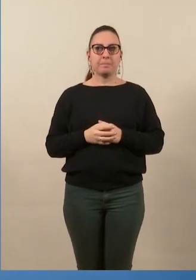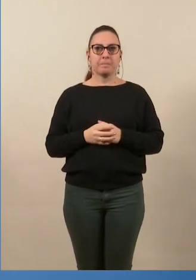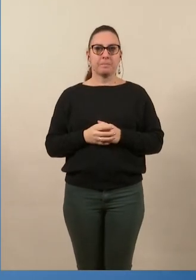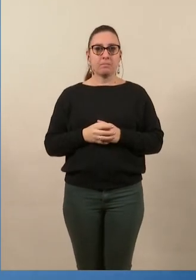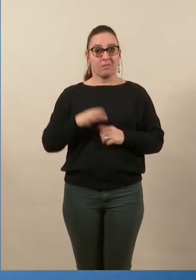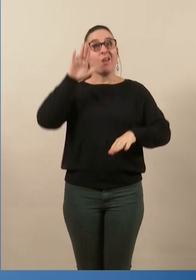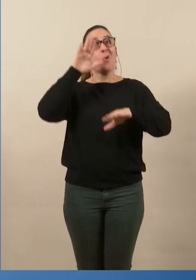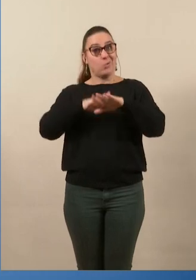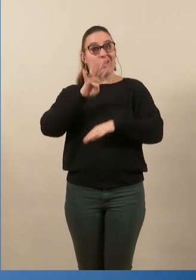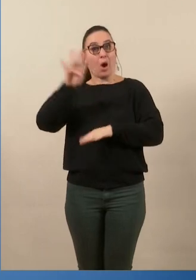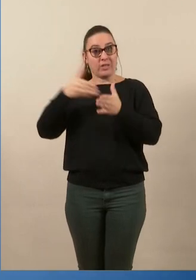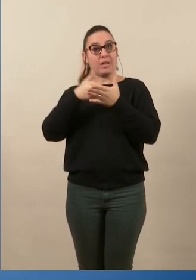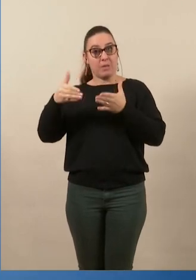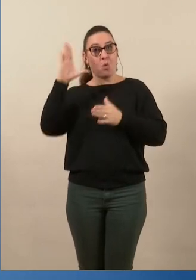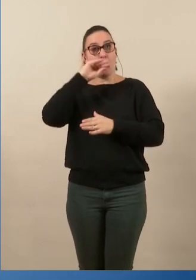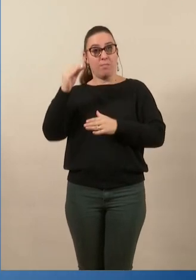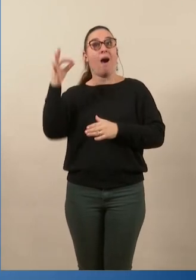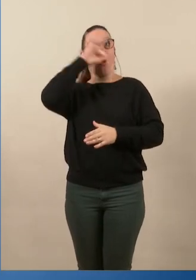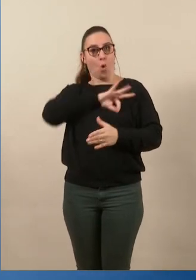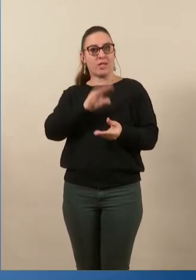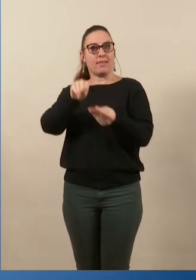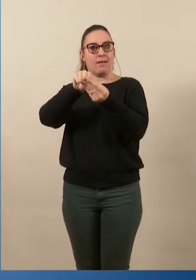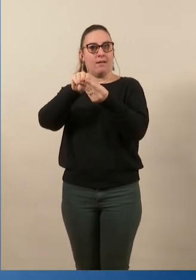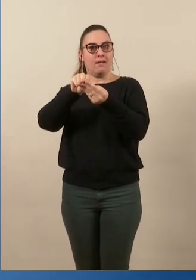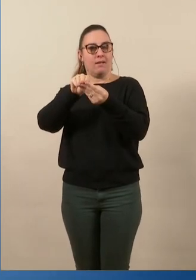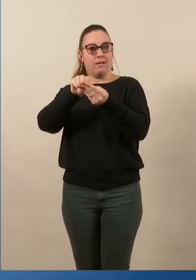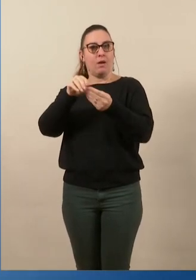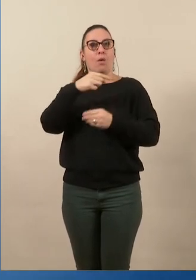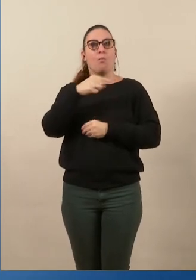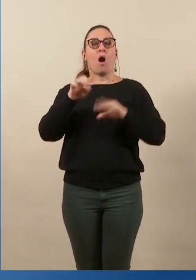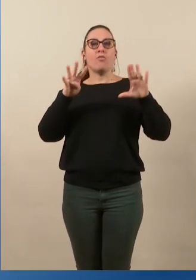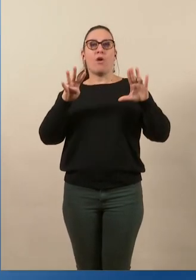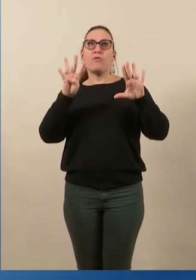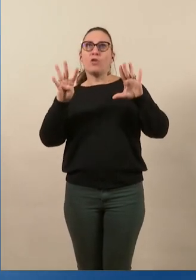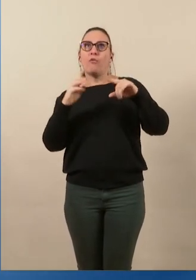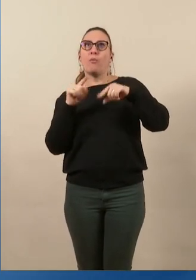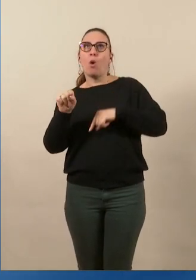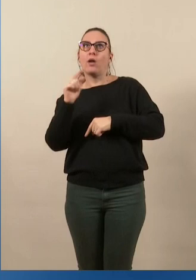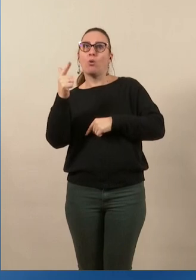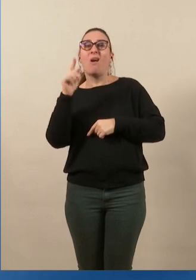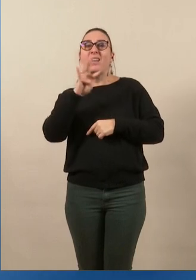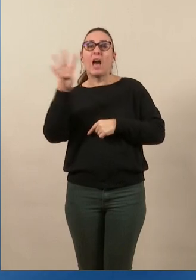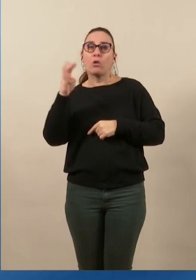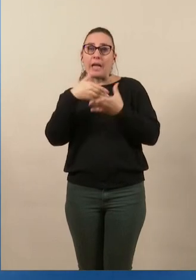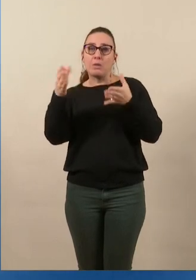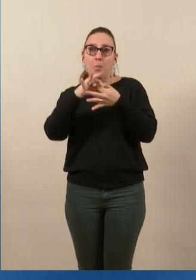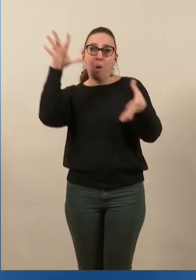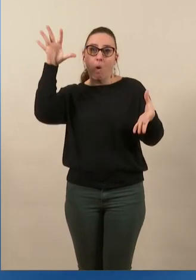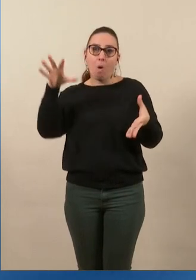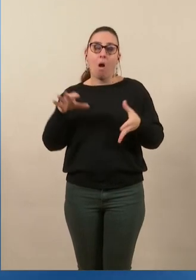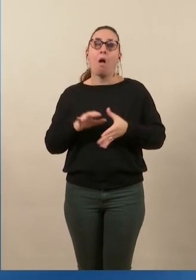sur 44 millions de recettes supplémentaires donc moi 9 + 9.2 on est loin des 44 millions premier